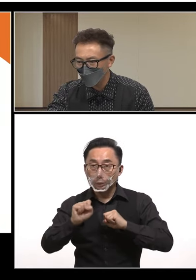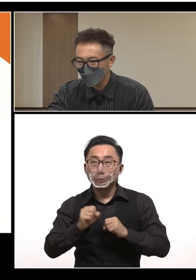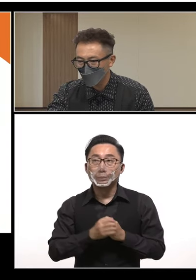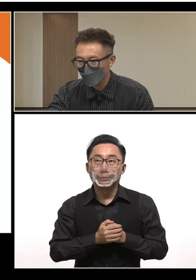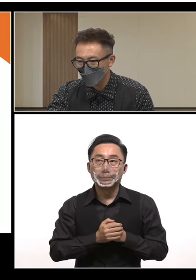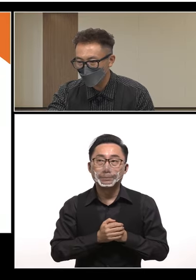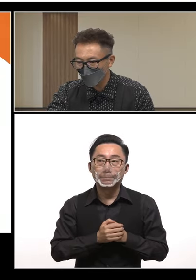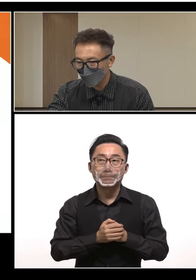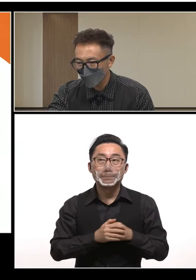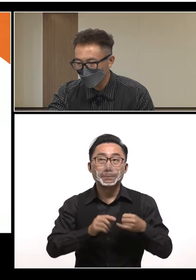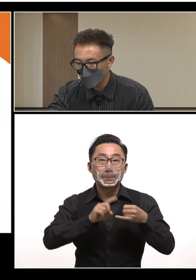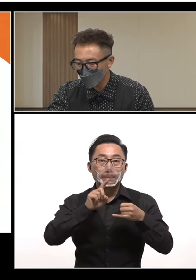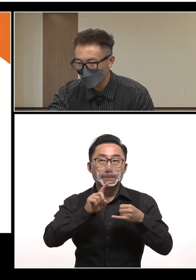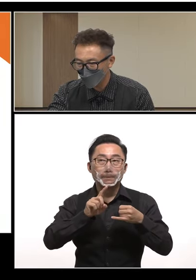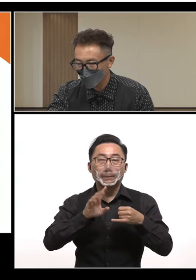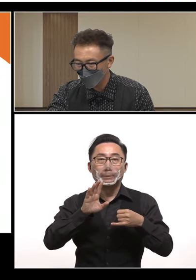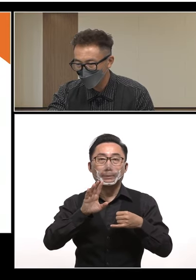講咧，哎呀，